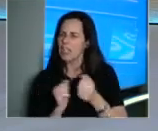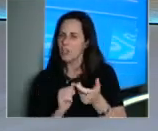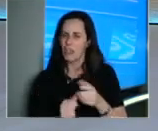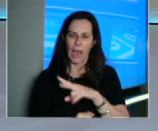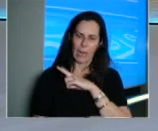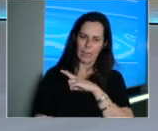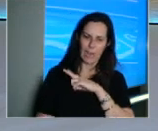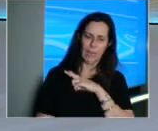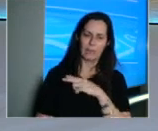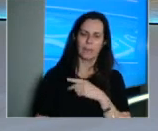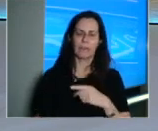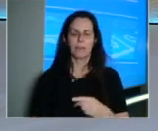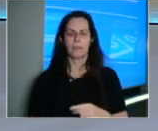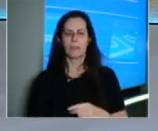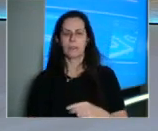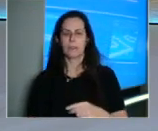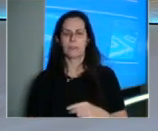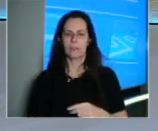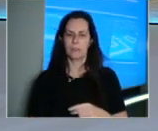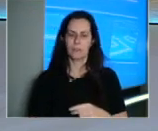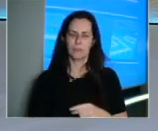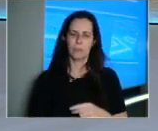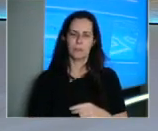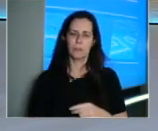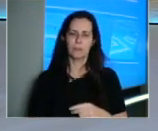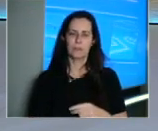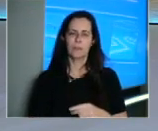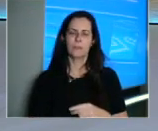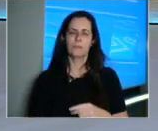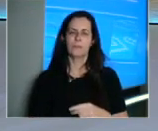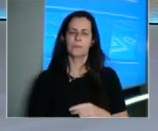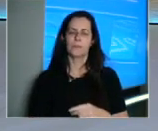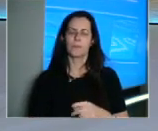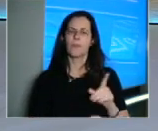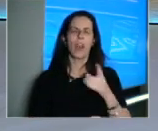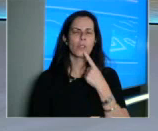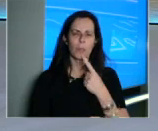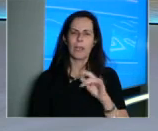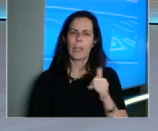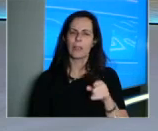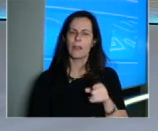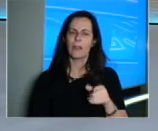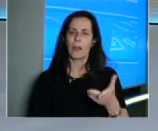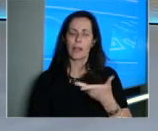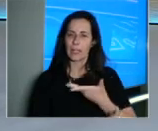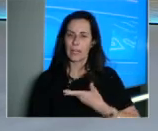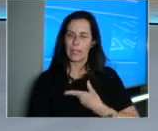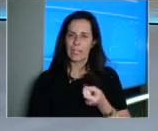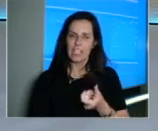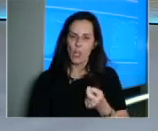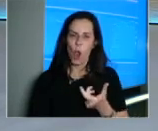אנגלית, אנגלית. כן, באנגלית כזאת... מקוטעת, מגומגמת, ואז מישהו אומר, כן, אבל אתה נתת לי